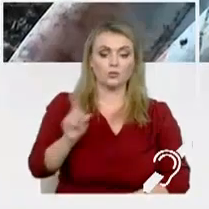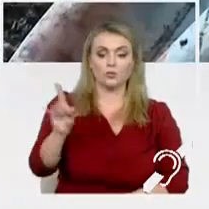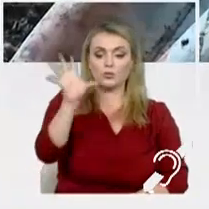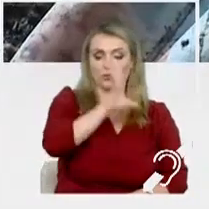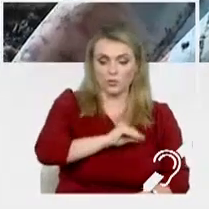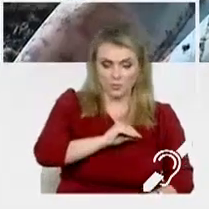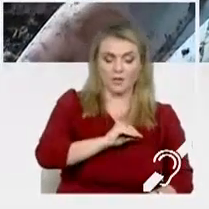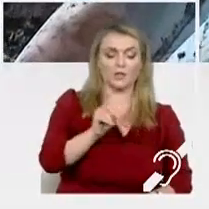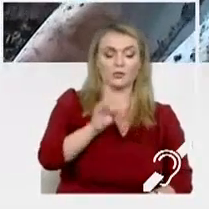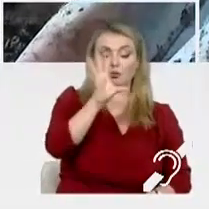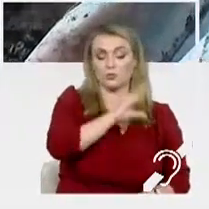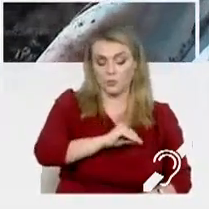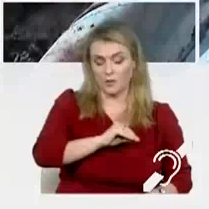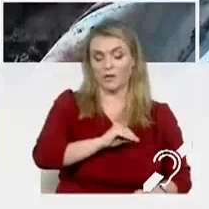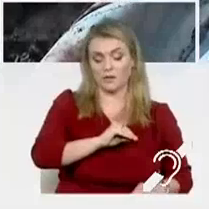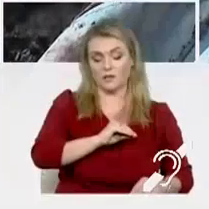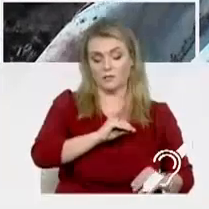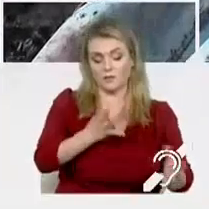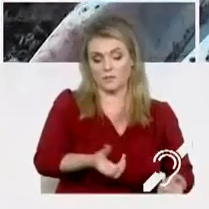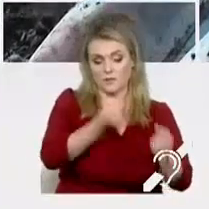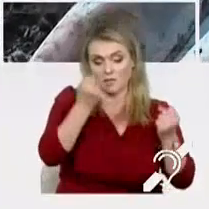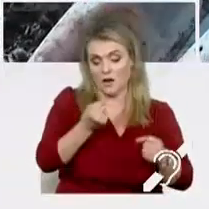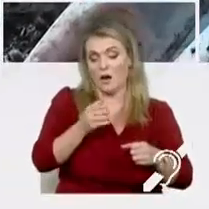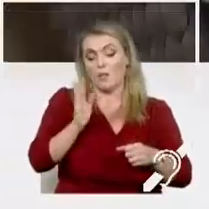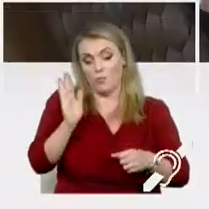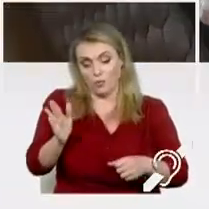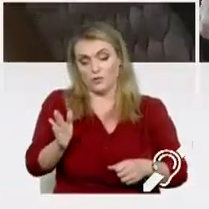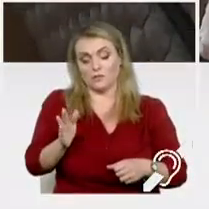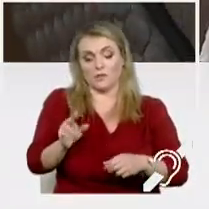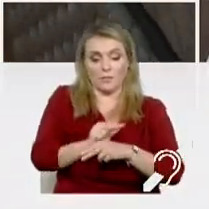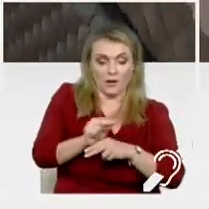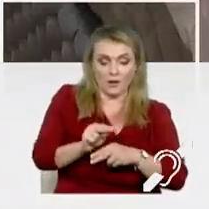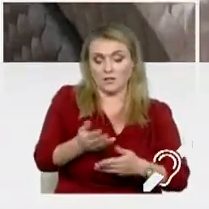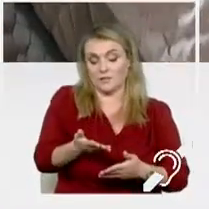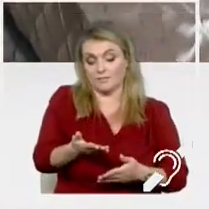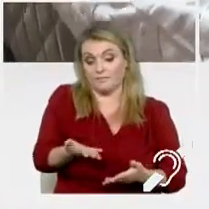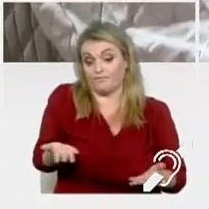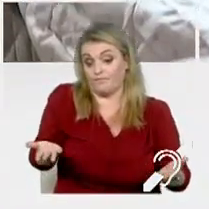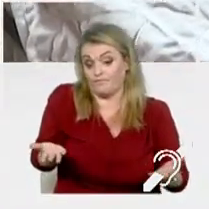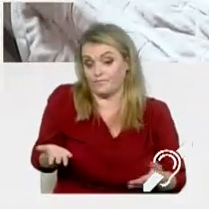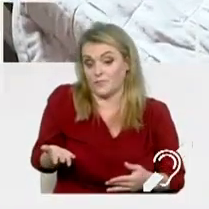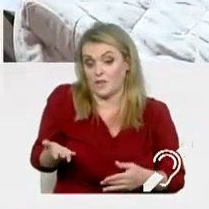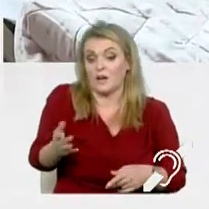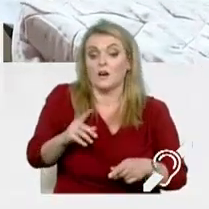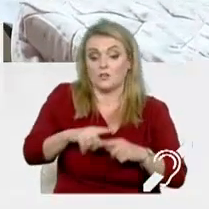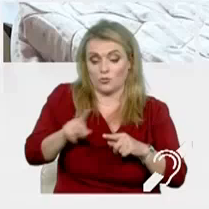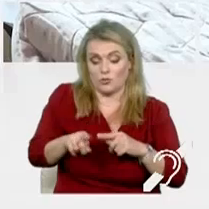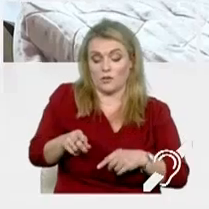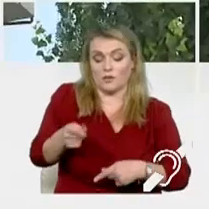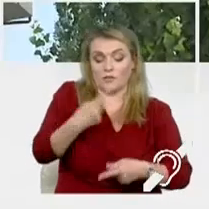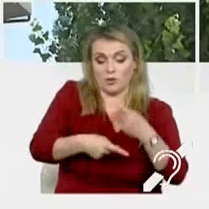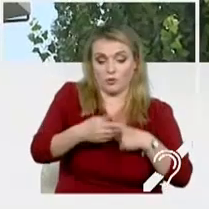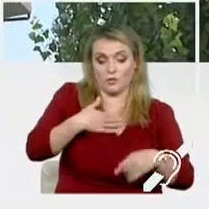O să reparăm, vine iarna, avem 2 copii mici, ce să facem? De unde avem, de unde nu avem? Vine soțul acasă, că e peste